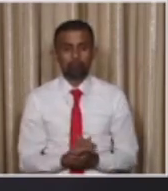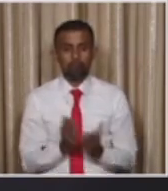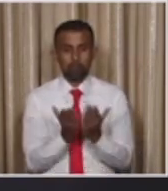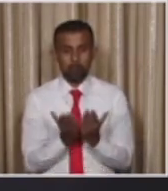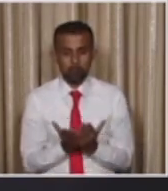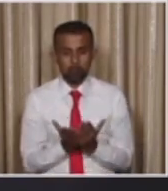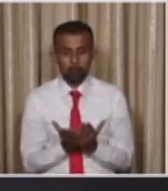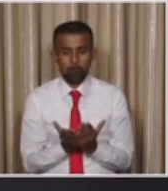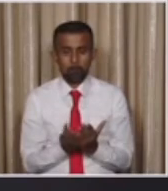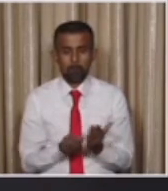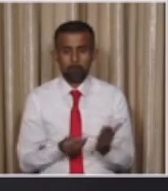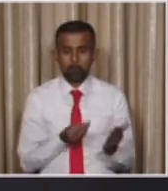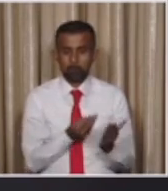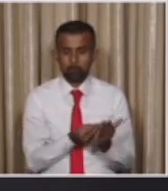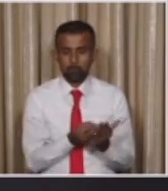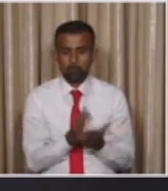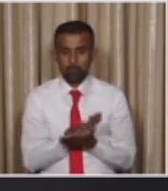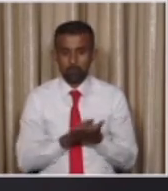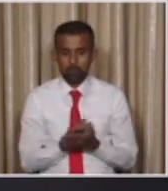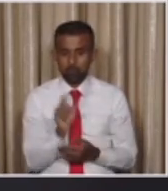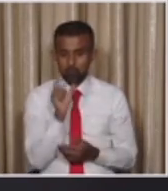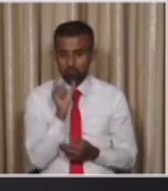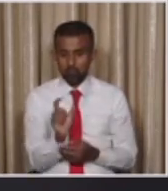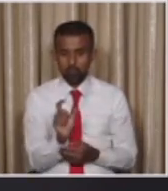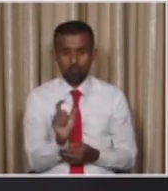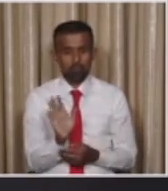මාලාවන් පිළිබඳව සැලකිලිමත් විය යුතුයි.